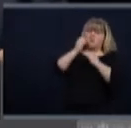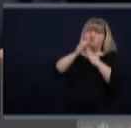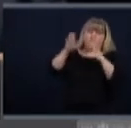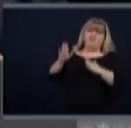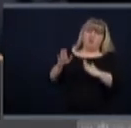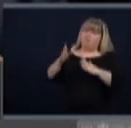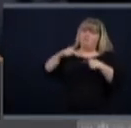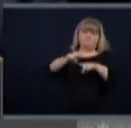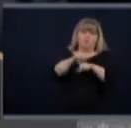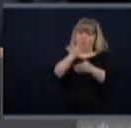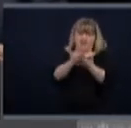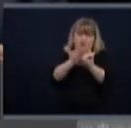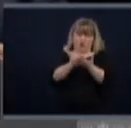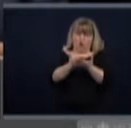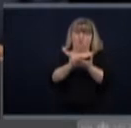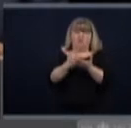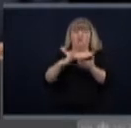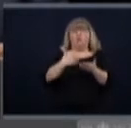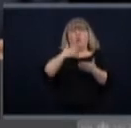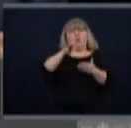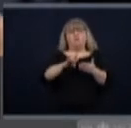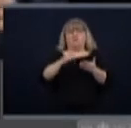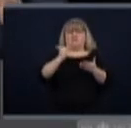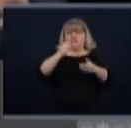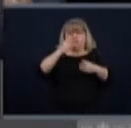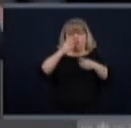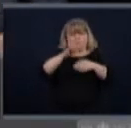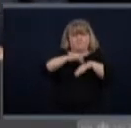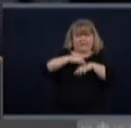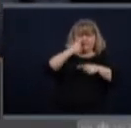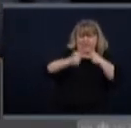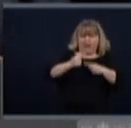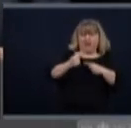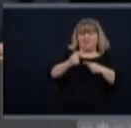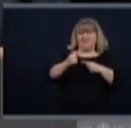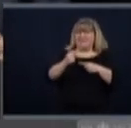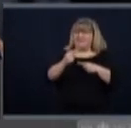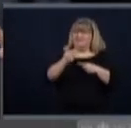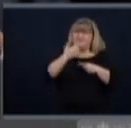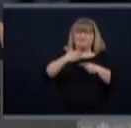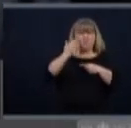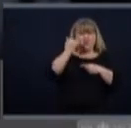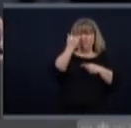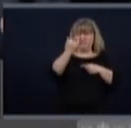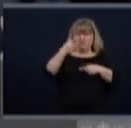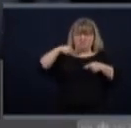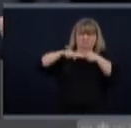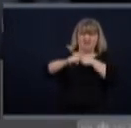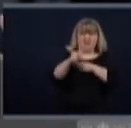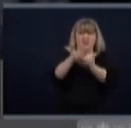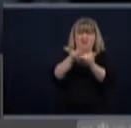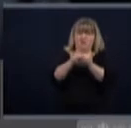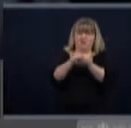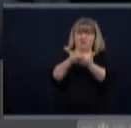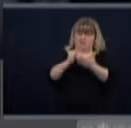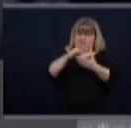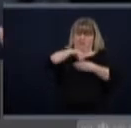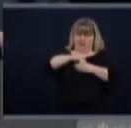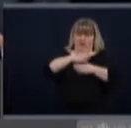autres certaines maladies chroniques. Là, c'est pas le temps d'aller exposer des enfants qui ont des problèmes de